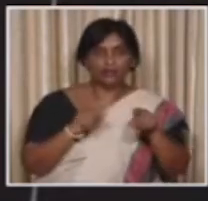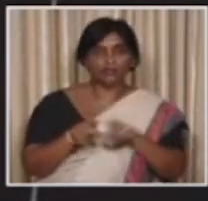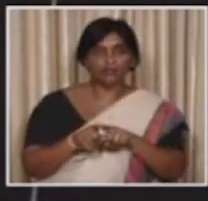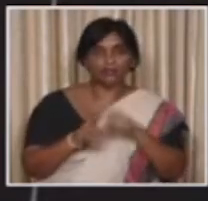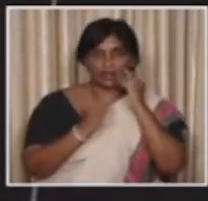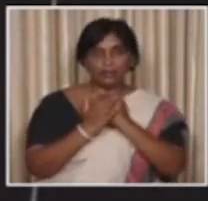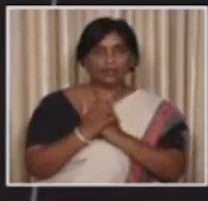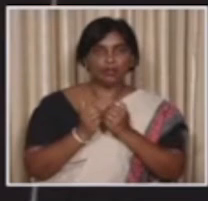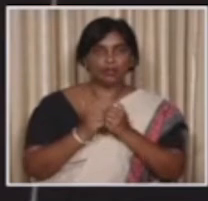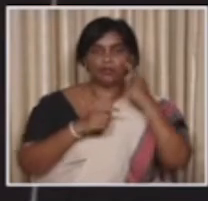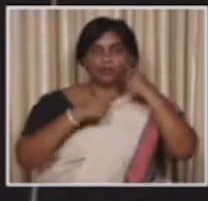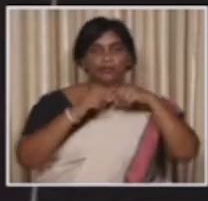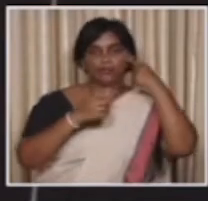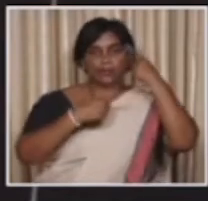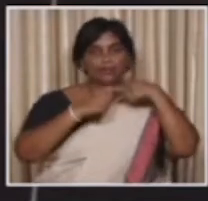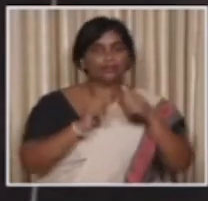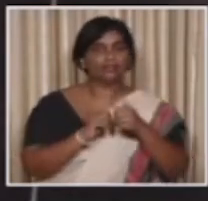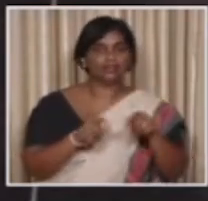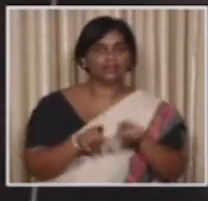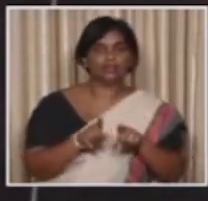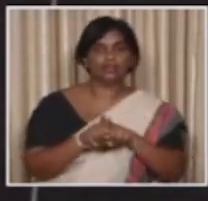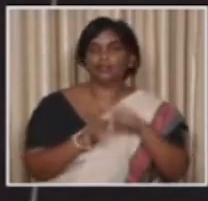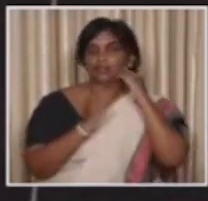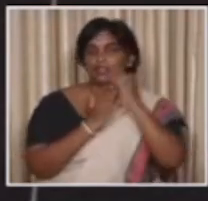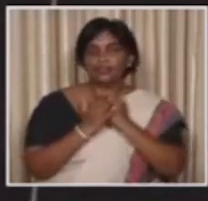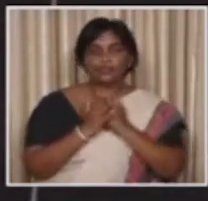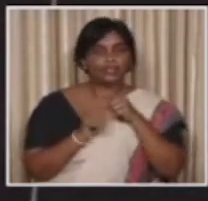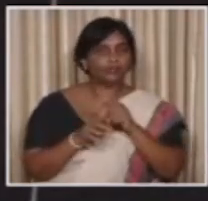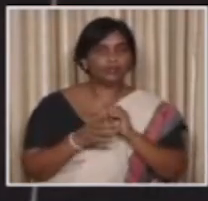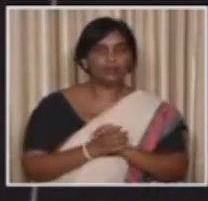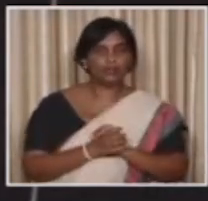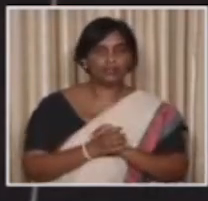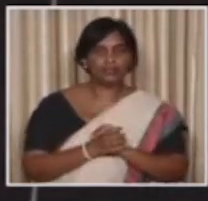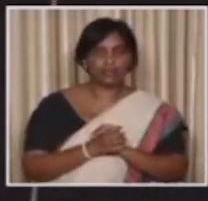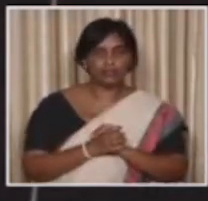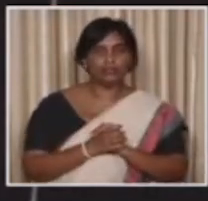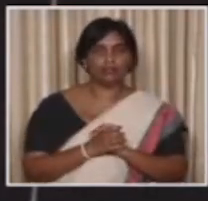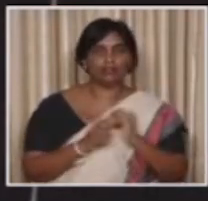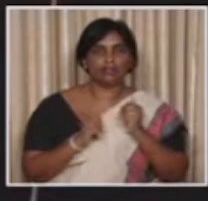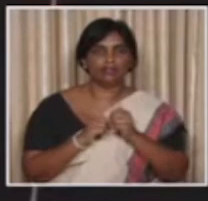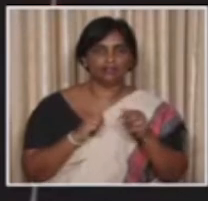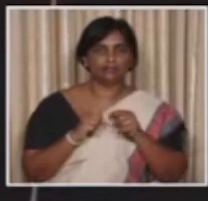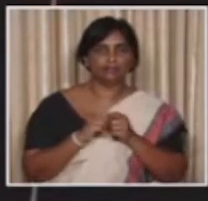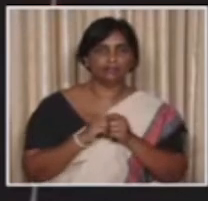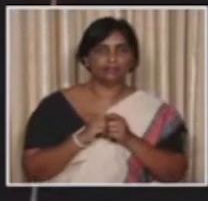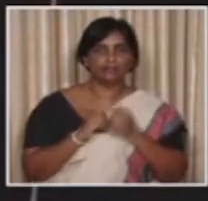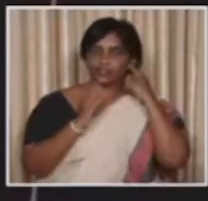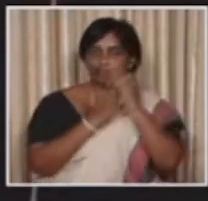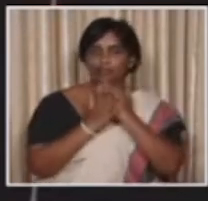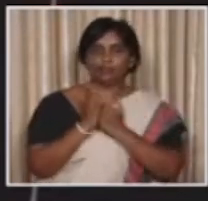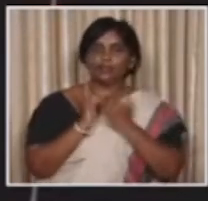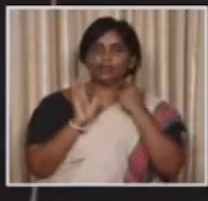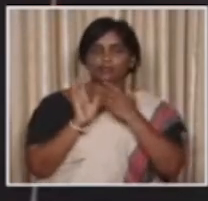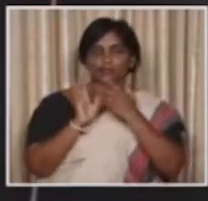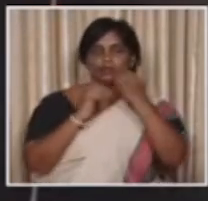අපි ගත්තොත් ලංකා විදුලි බල මණ්ඩලයේ විදුලි බිල වැඩි කරන්න කලින් වාර්ෂික පාඩුව බිලියන 500ක් එක